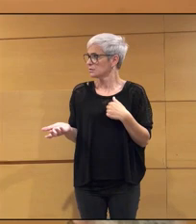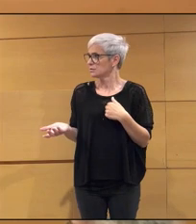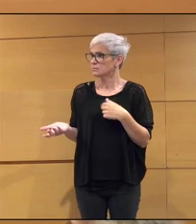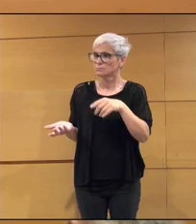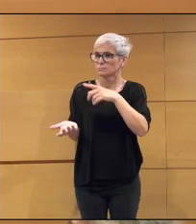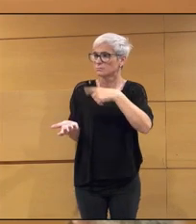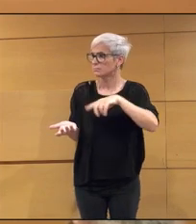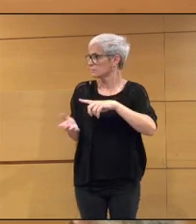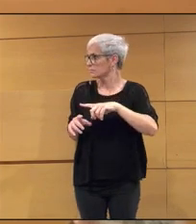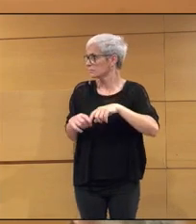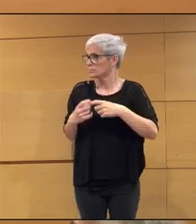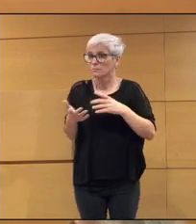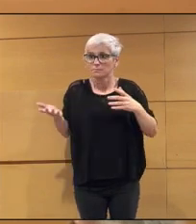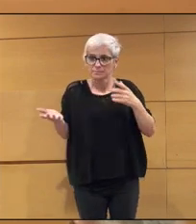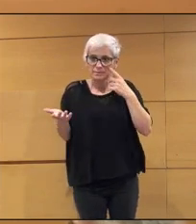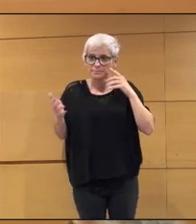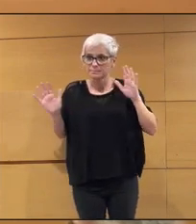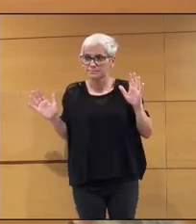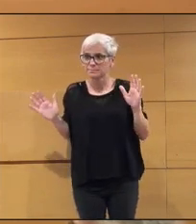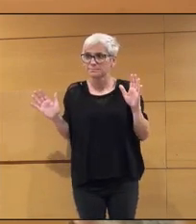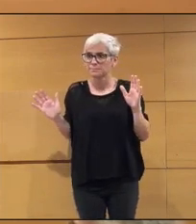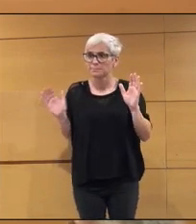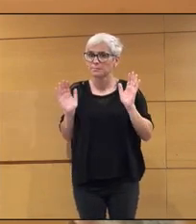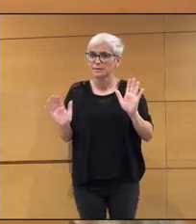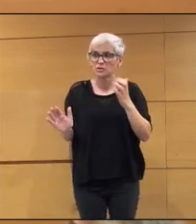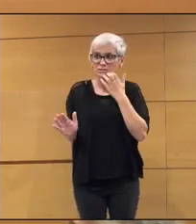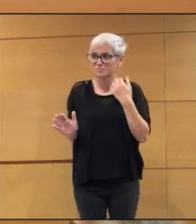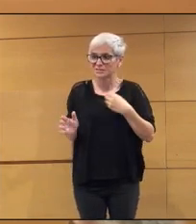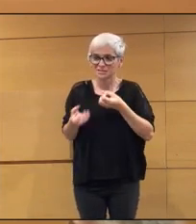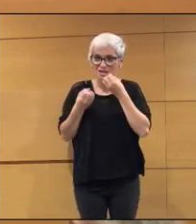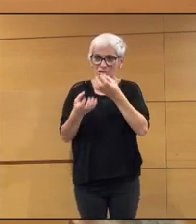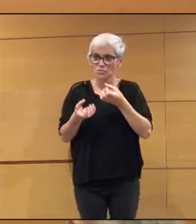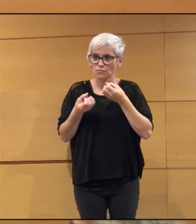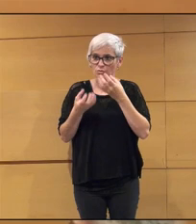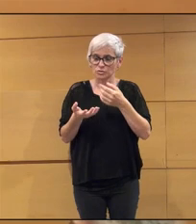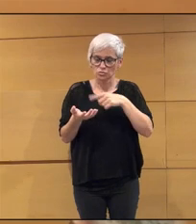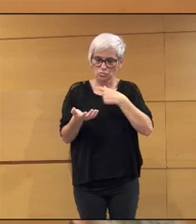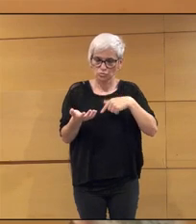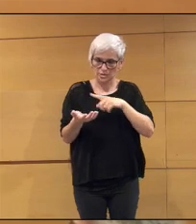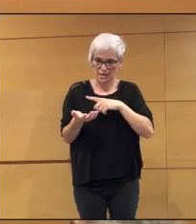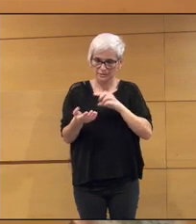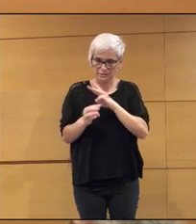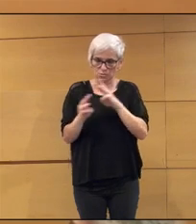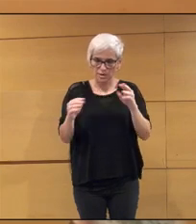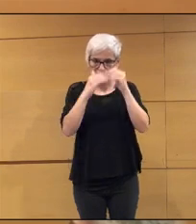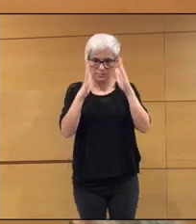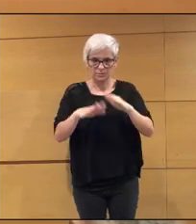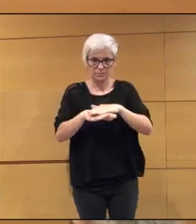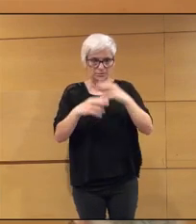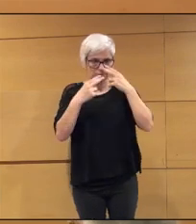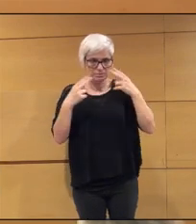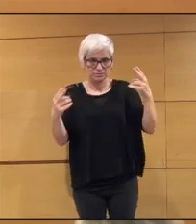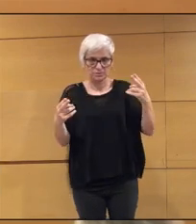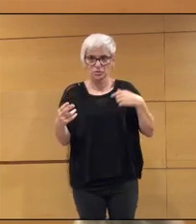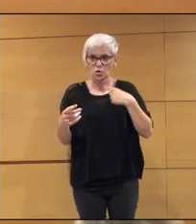i obro un meló, però si aquesta informació l'estem posant a webs institucionals, ho dic